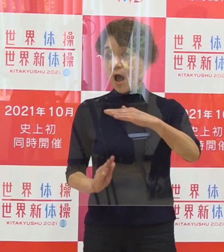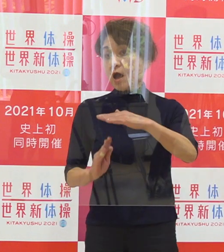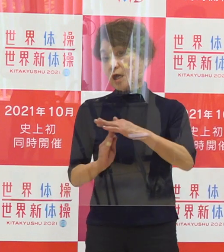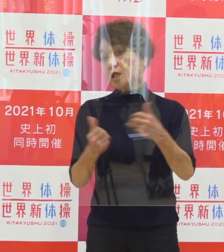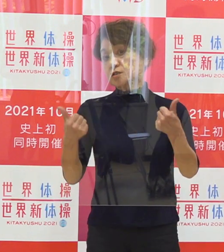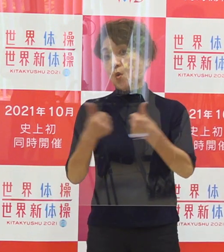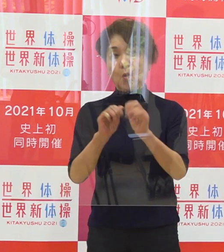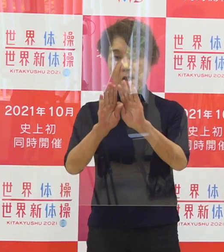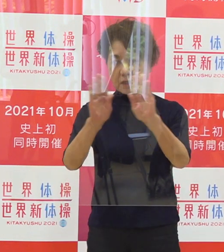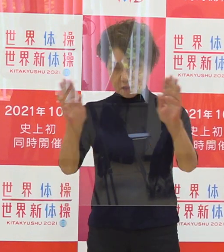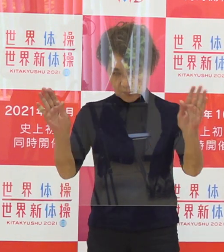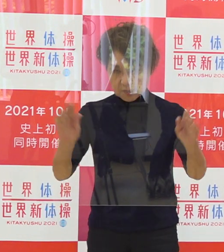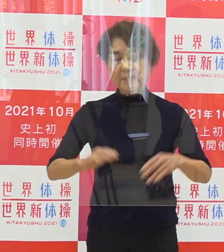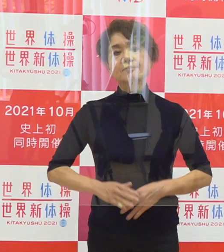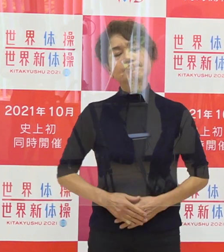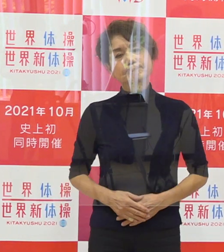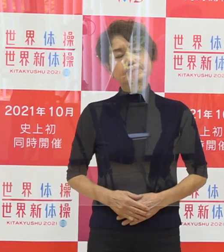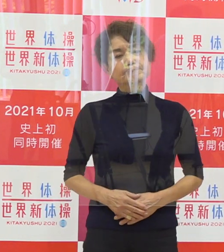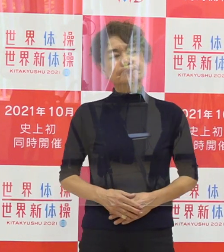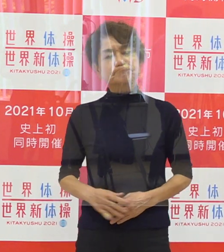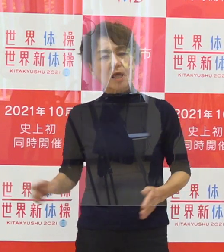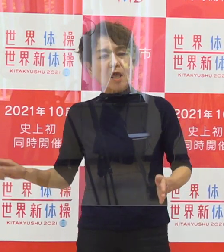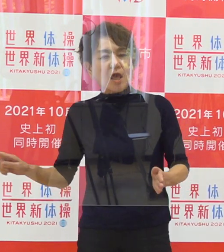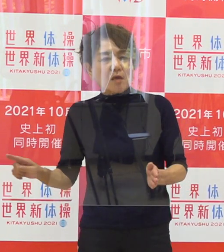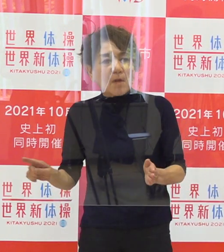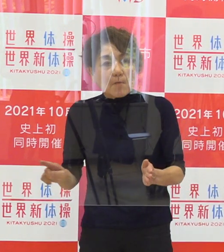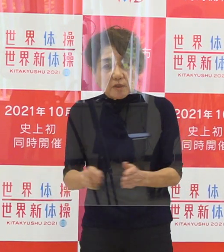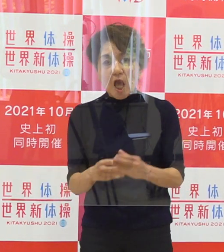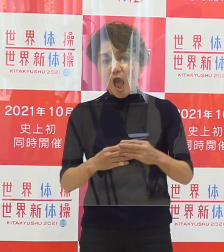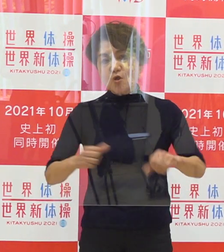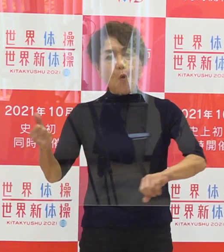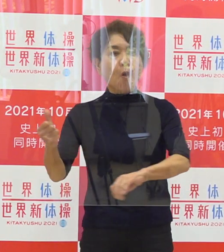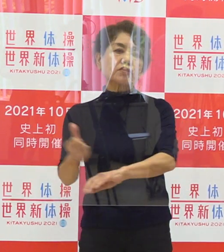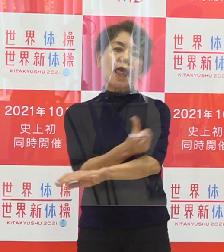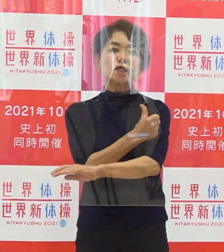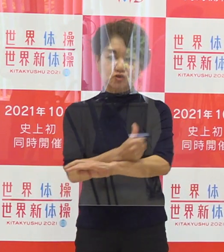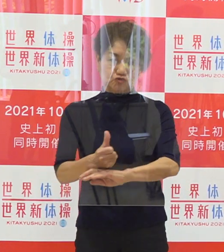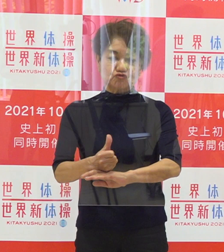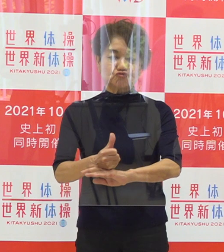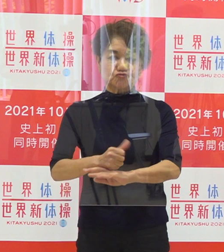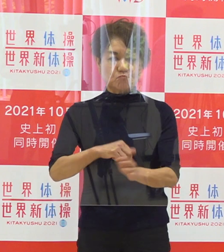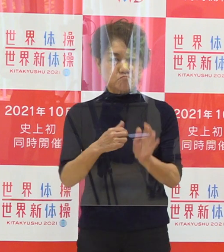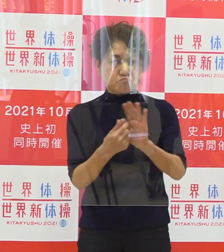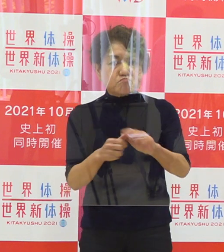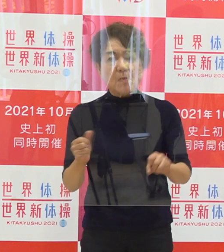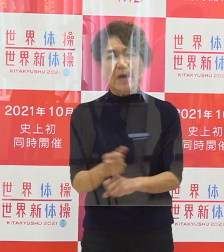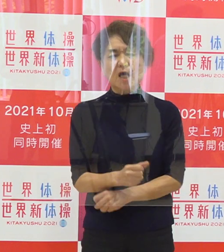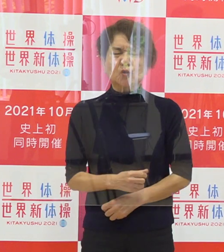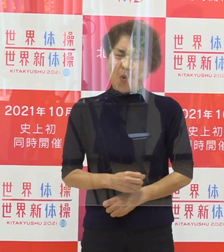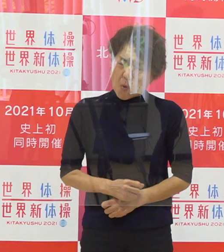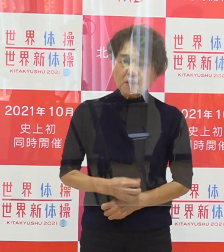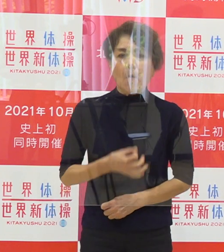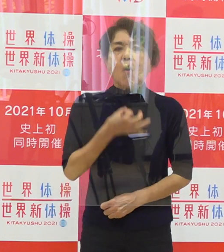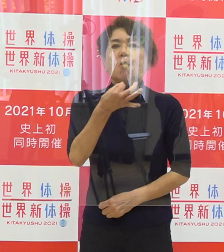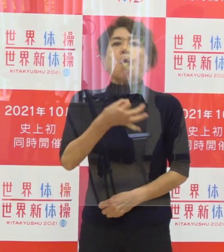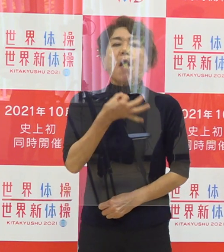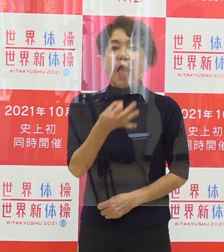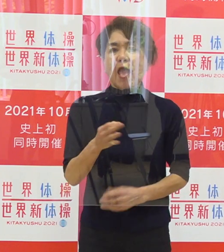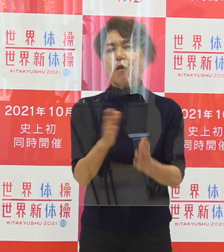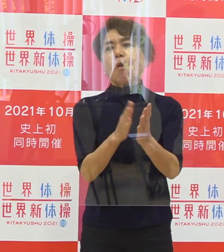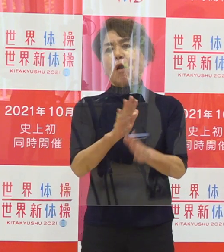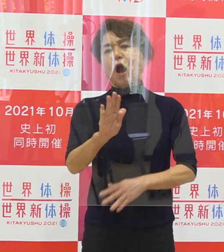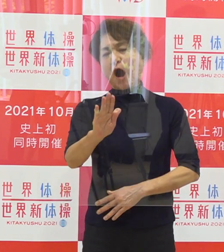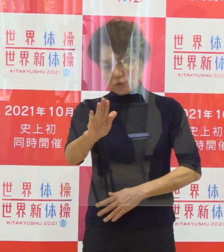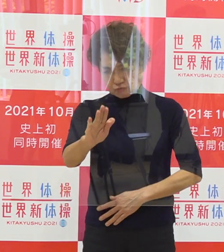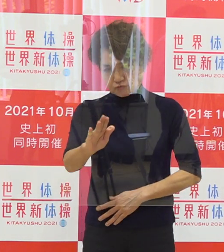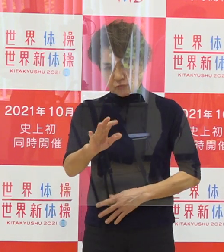ども、これまでの予選の中でも日本選手が出る場面なんかでやはりどうしても声が出る、まあ、もしくはその関係者から